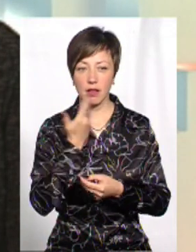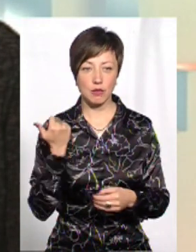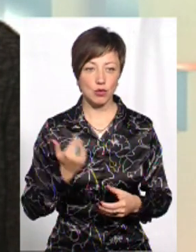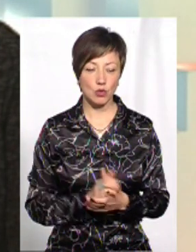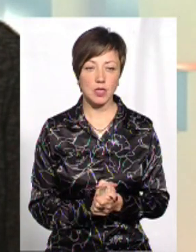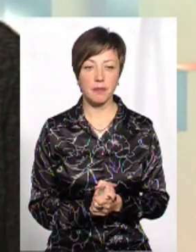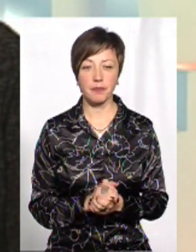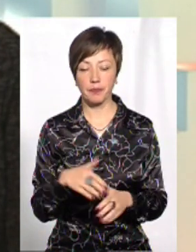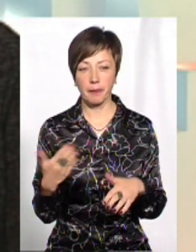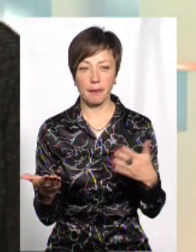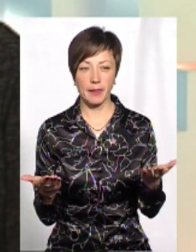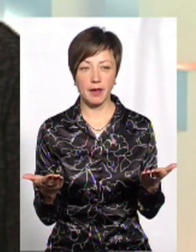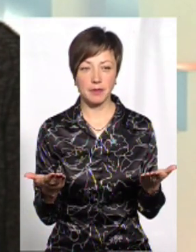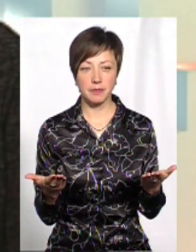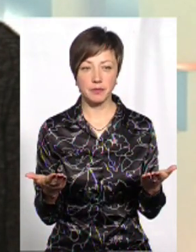фінансується. Вони